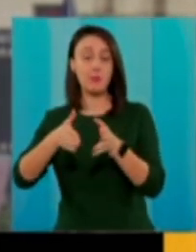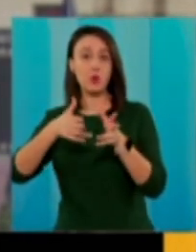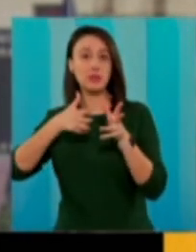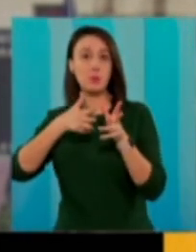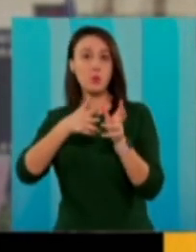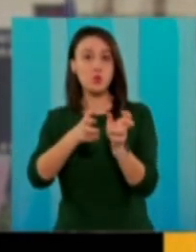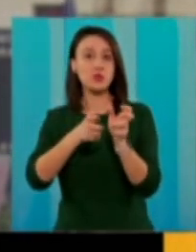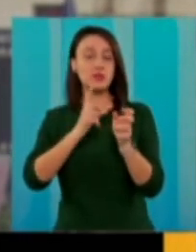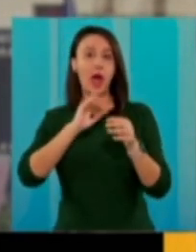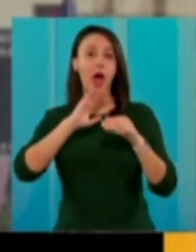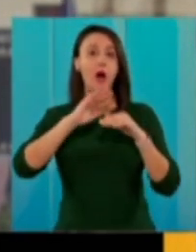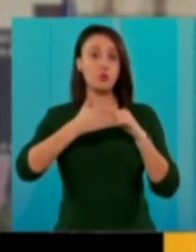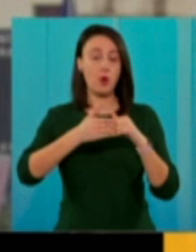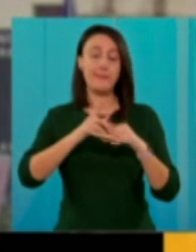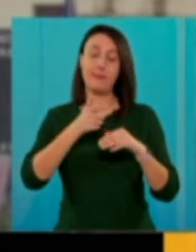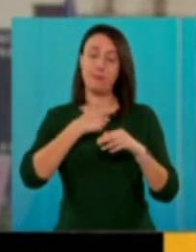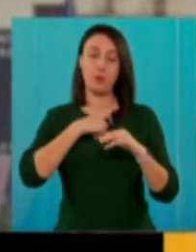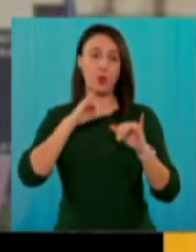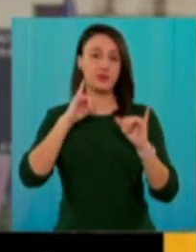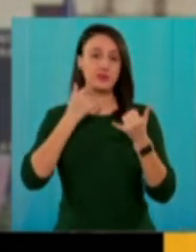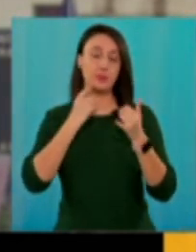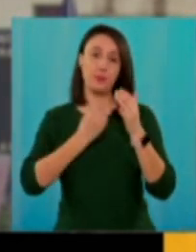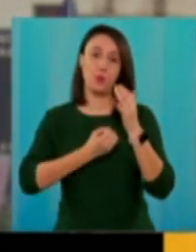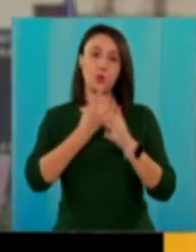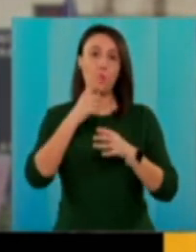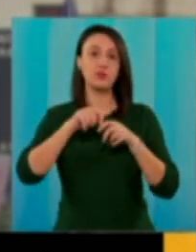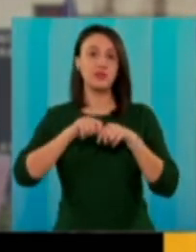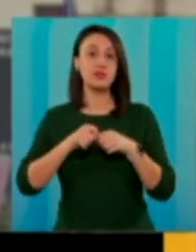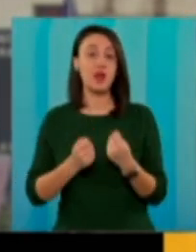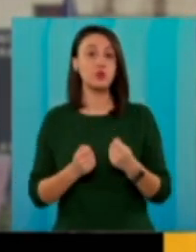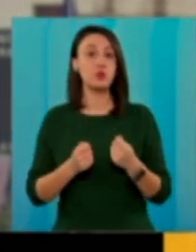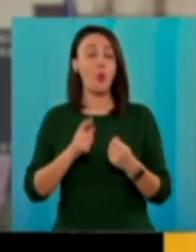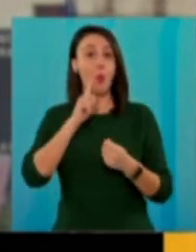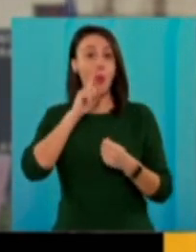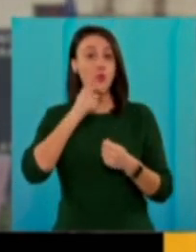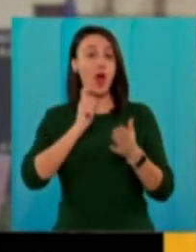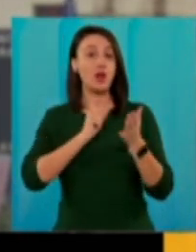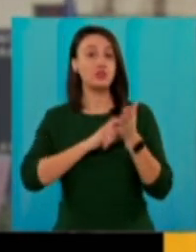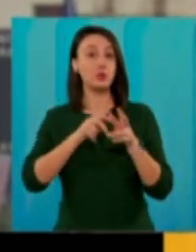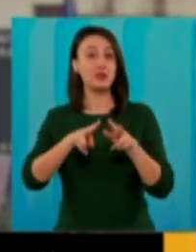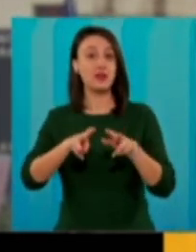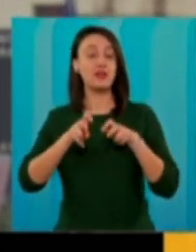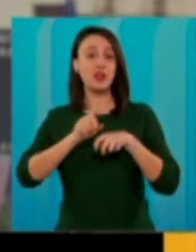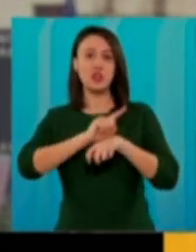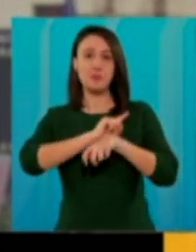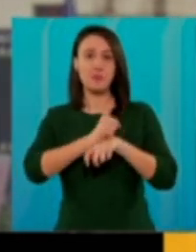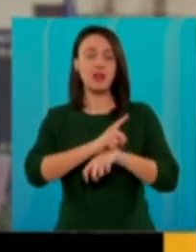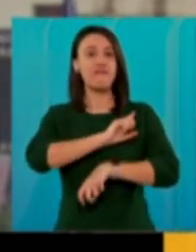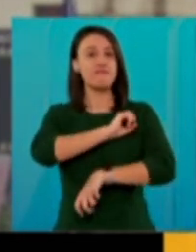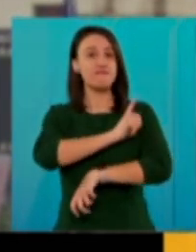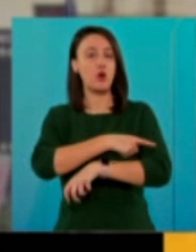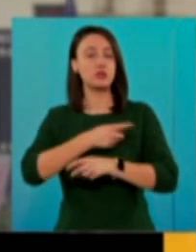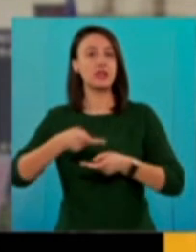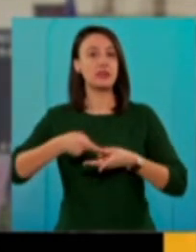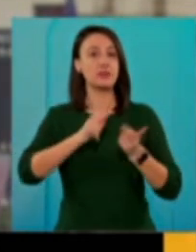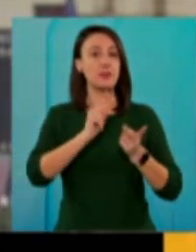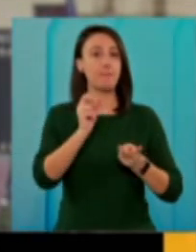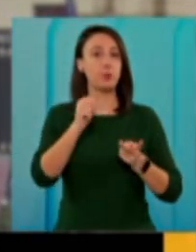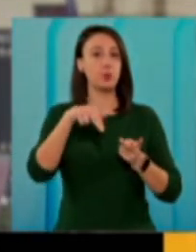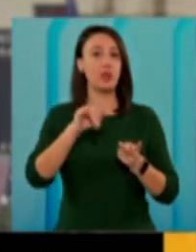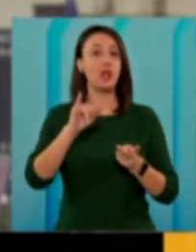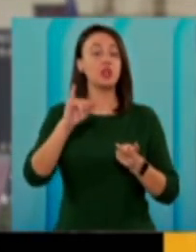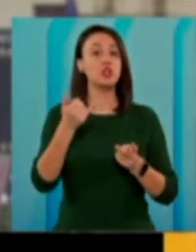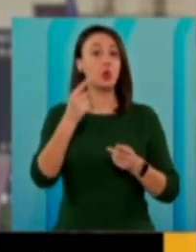în găsit un clar ar putea produce un nou dezastru în acest context Ucraina a cerut retragerea imediată a forțelor de mese de Vladimir Putin a